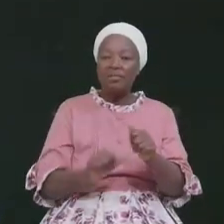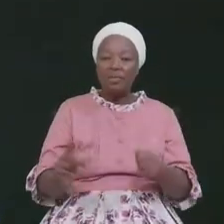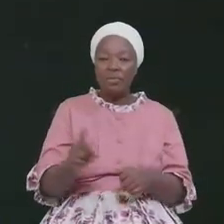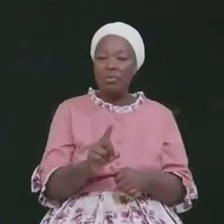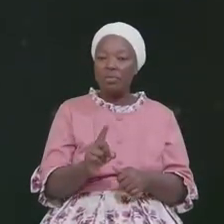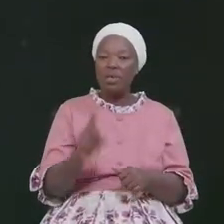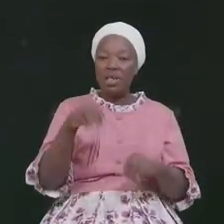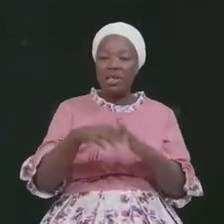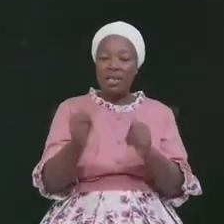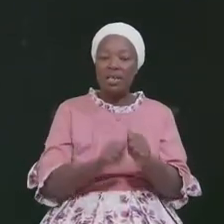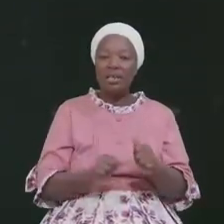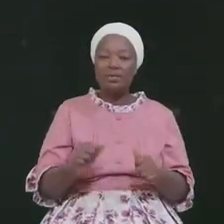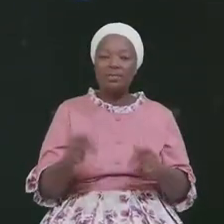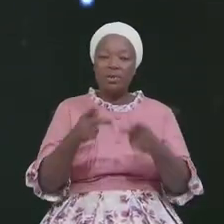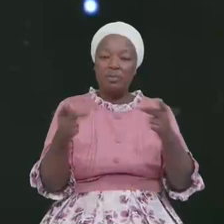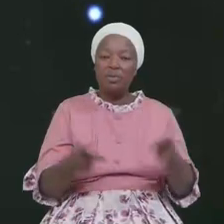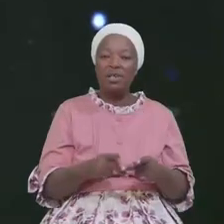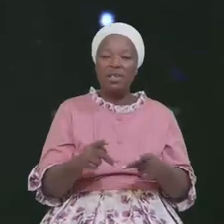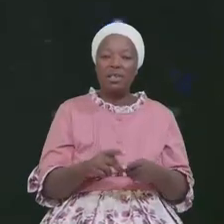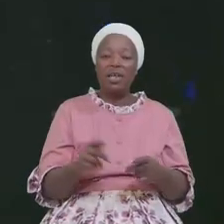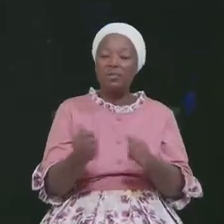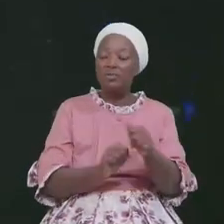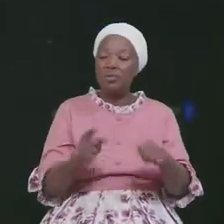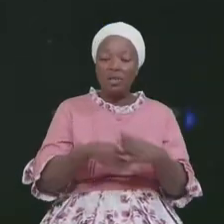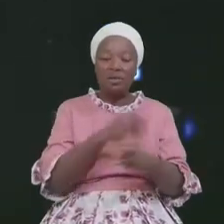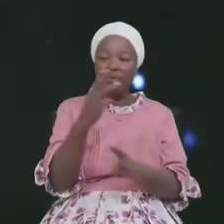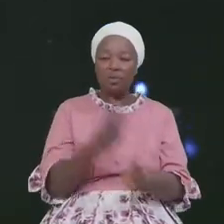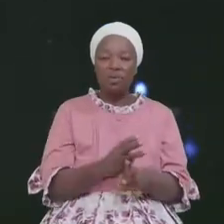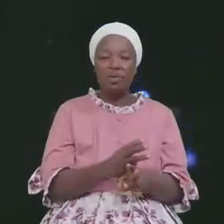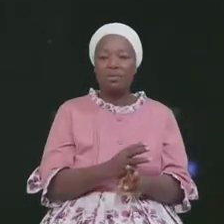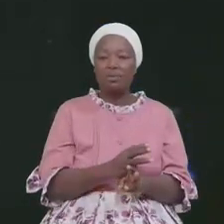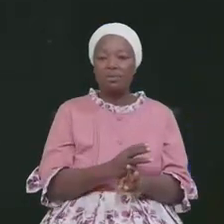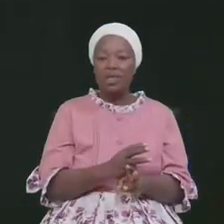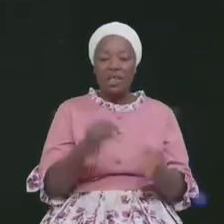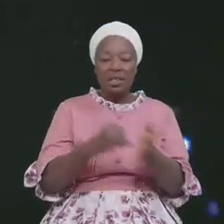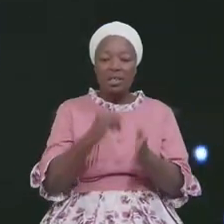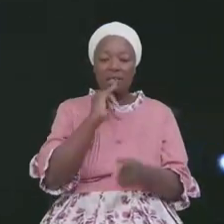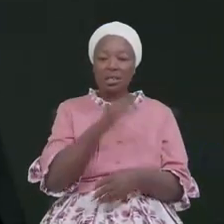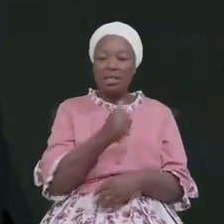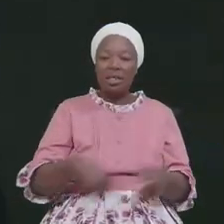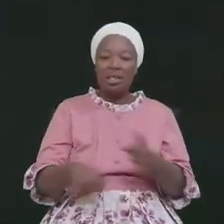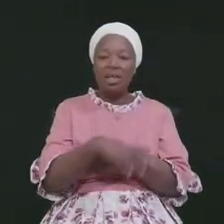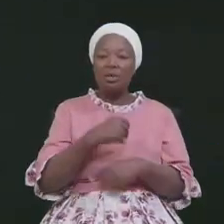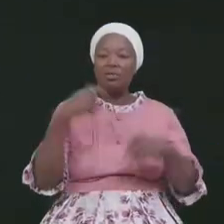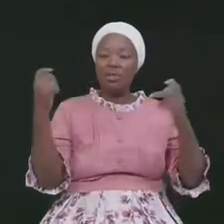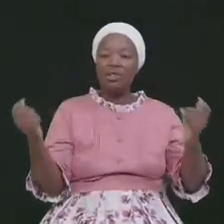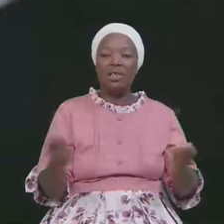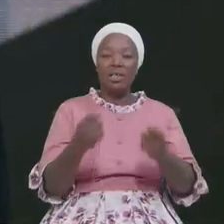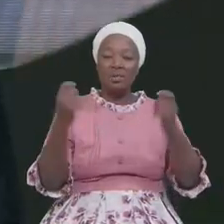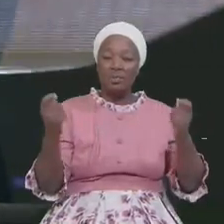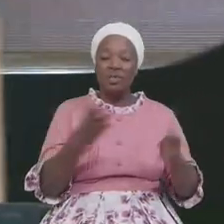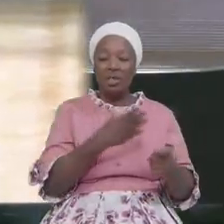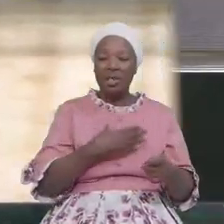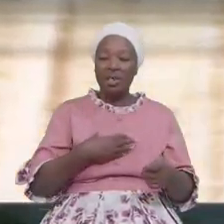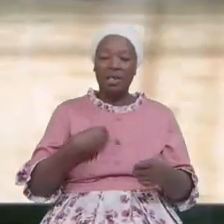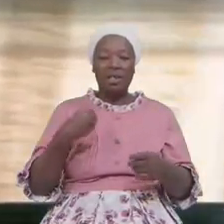dans chaque assemblée partout dans le monde. C'est un jour de célébration des